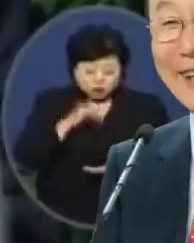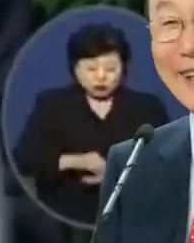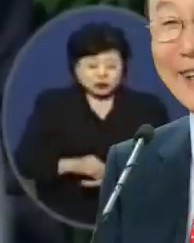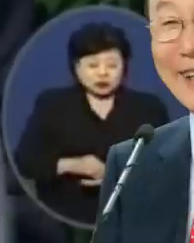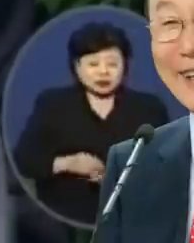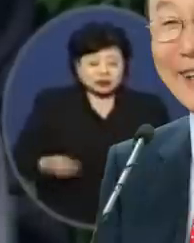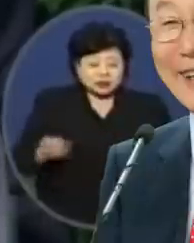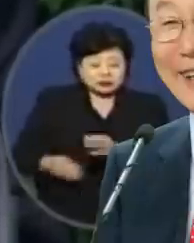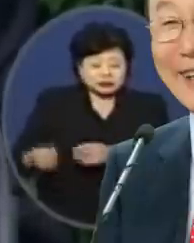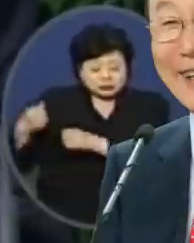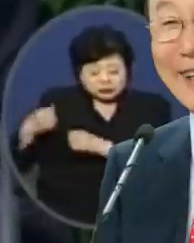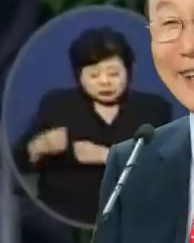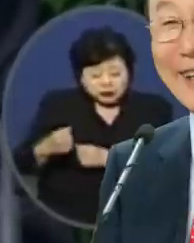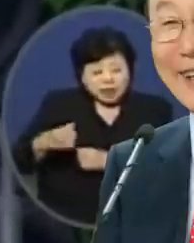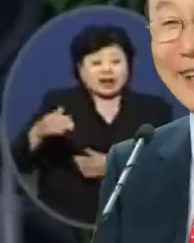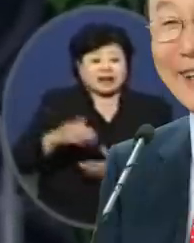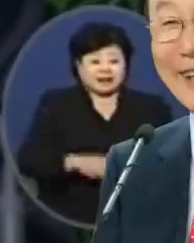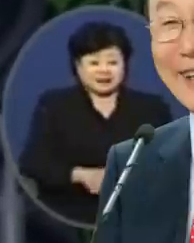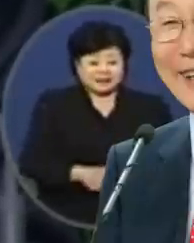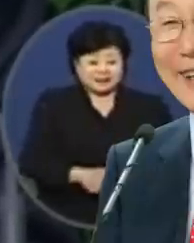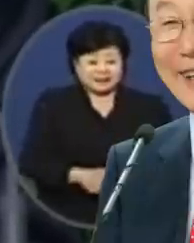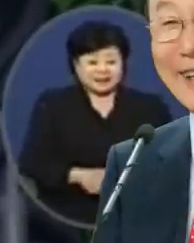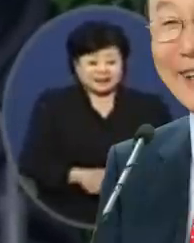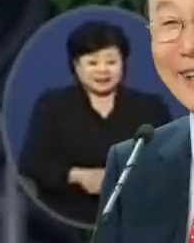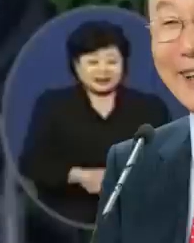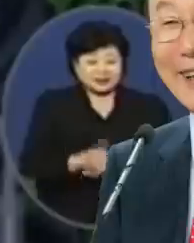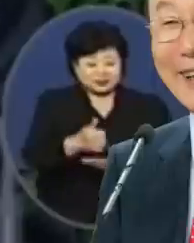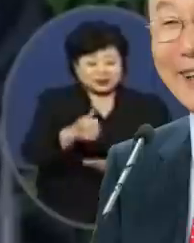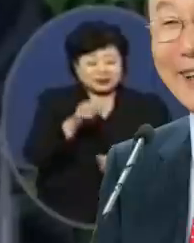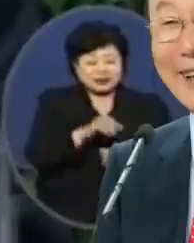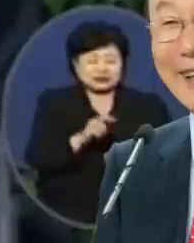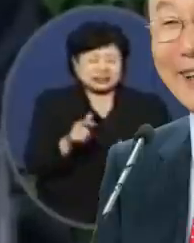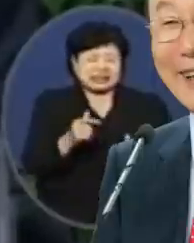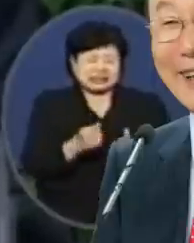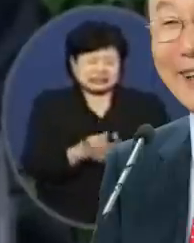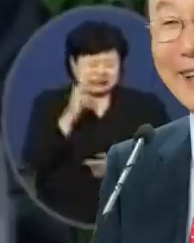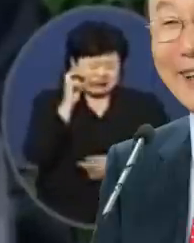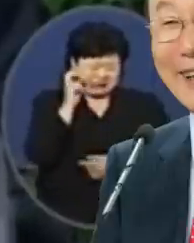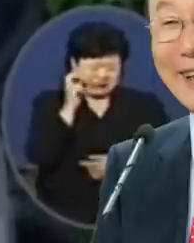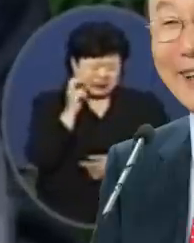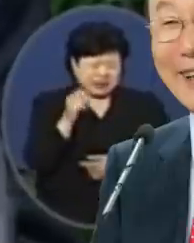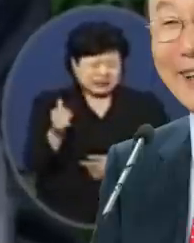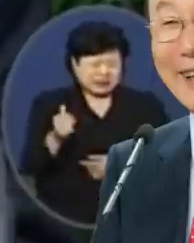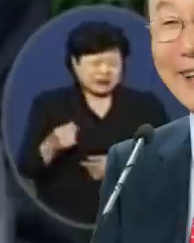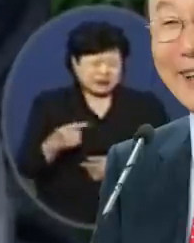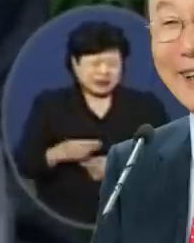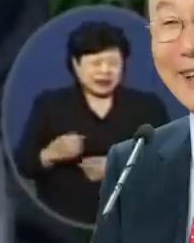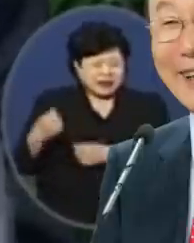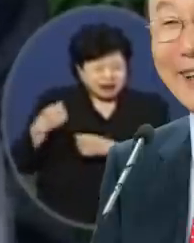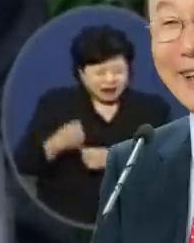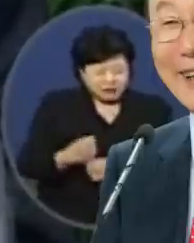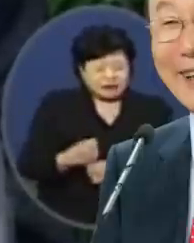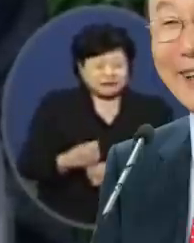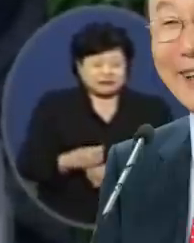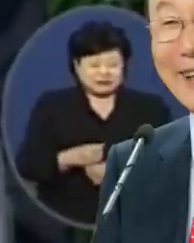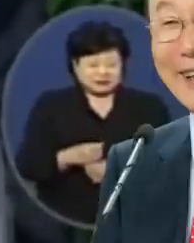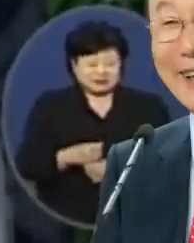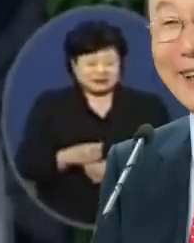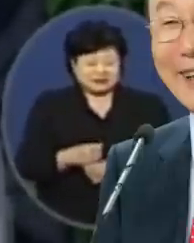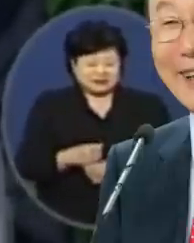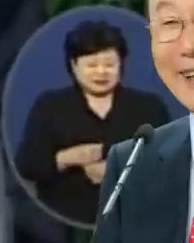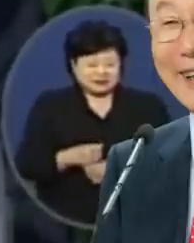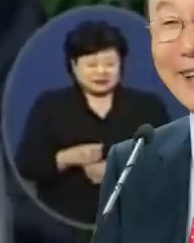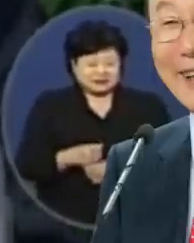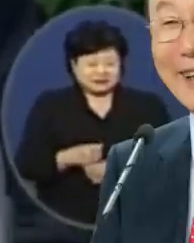뭐 주워 담아서 주님 뭐 주워 담는데 주님이 안 맡아줄 것 같아서 우리 남편 내가 돌봐야 되겠으므로 내가